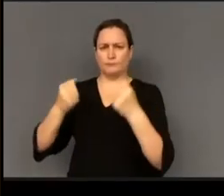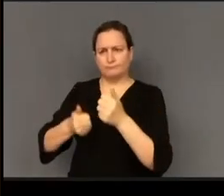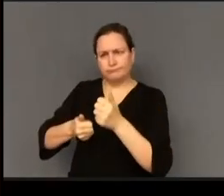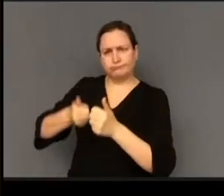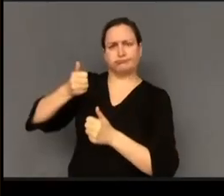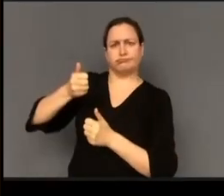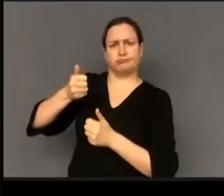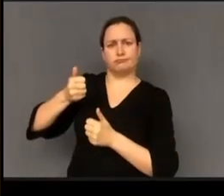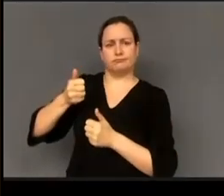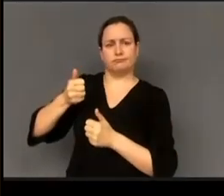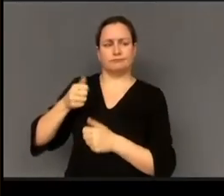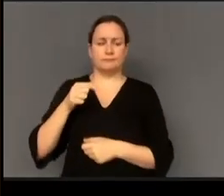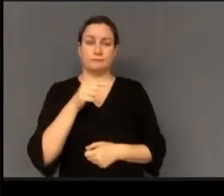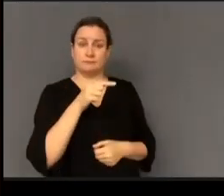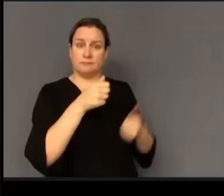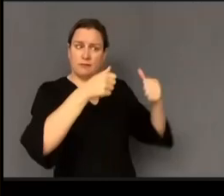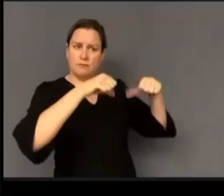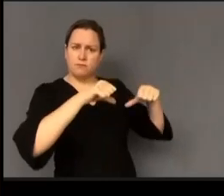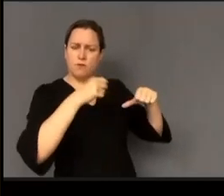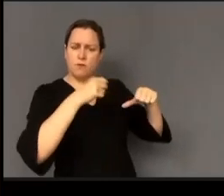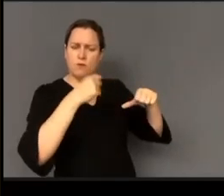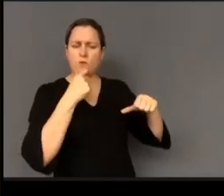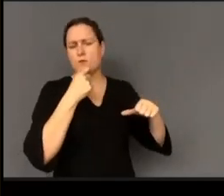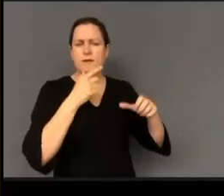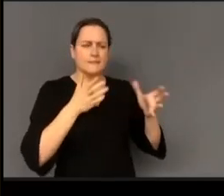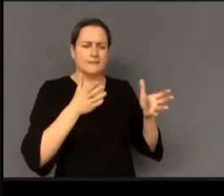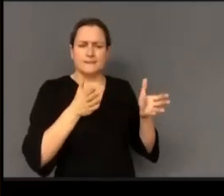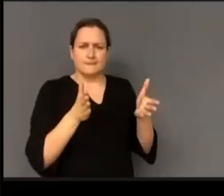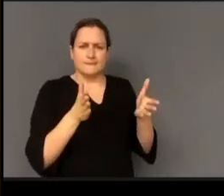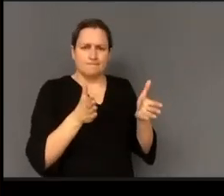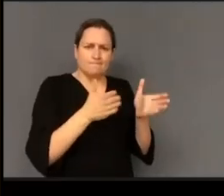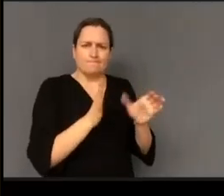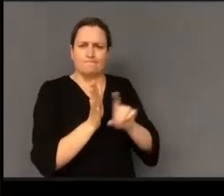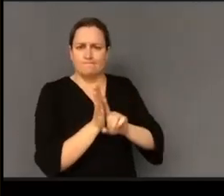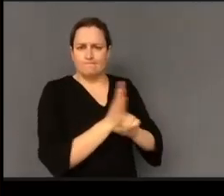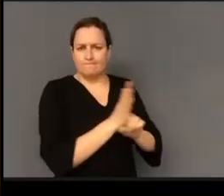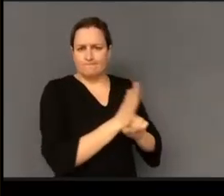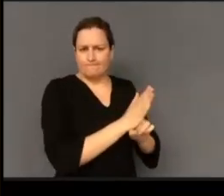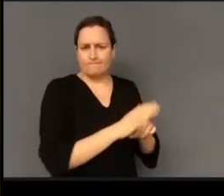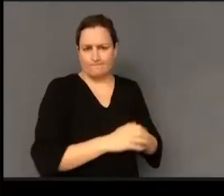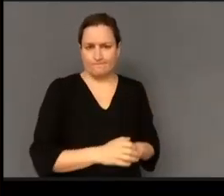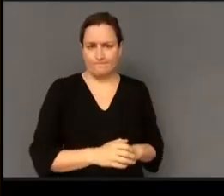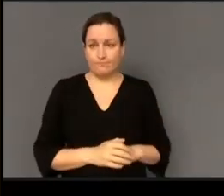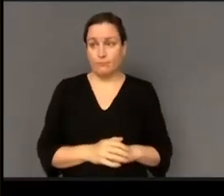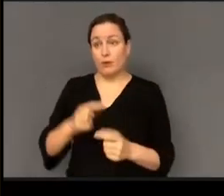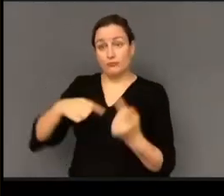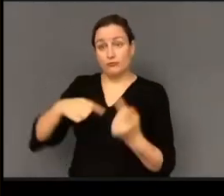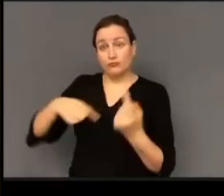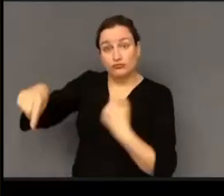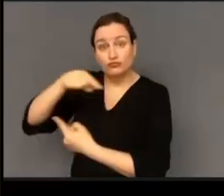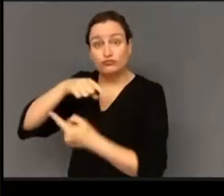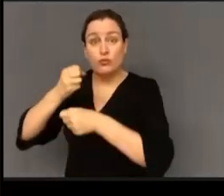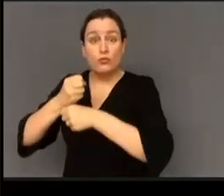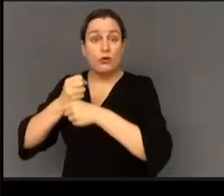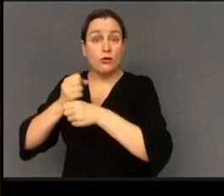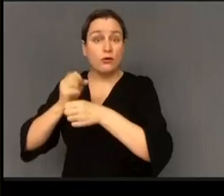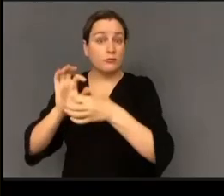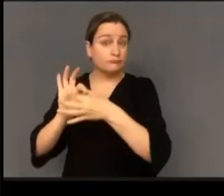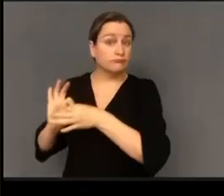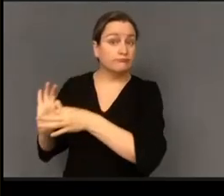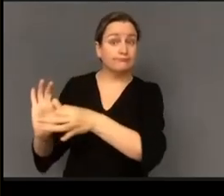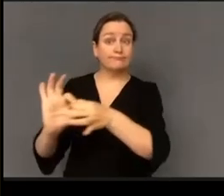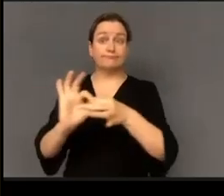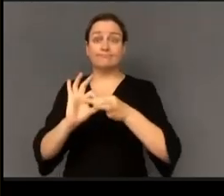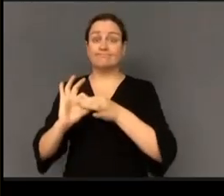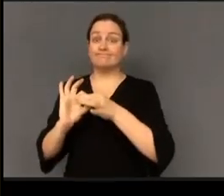の恩恵を最大化できるとま確信をしていますえ本年の